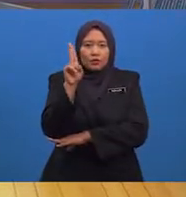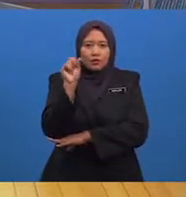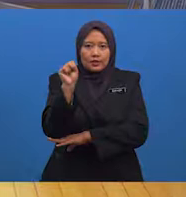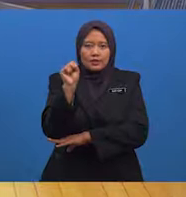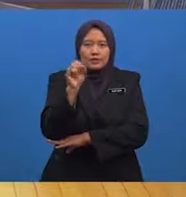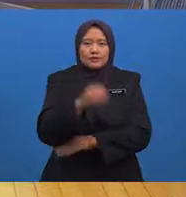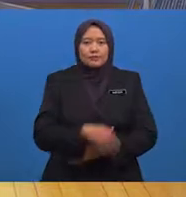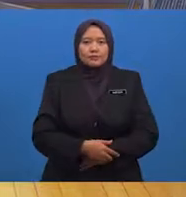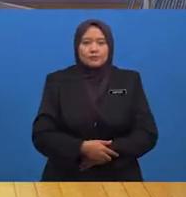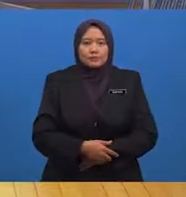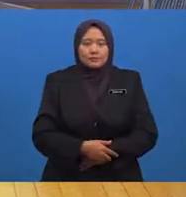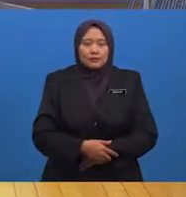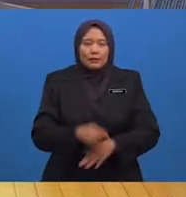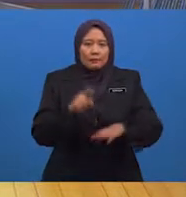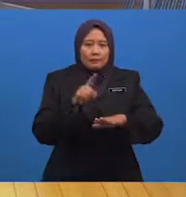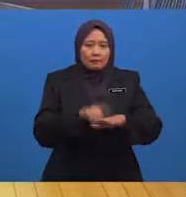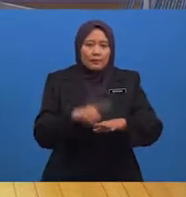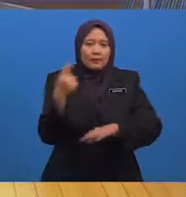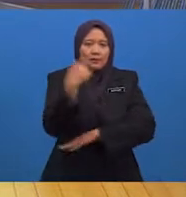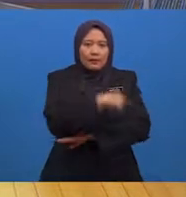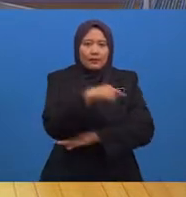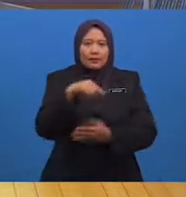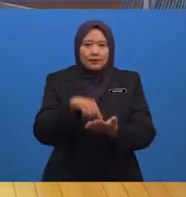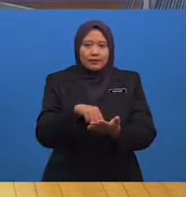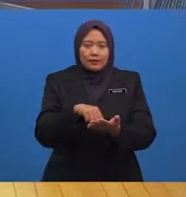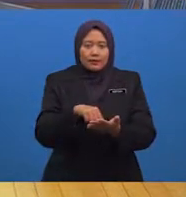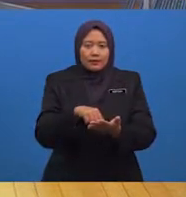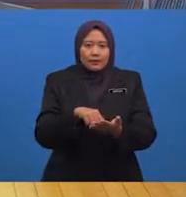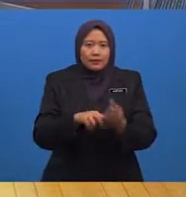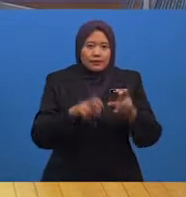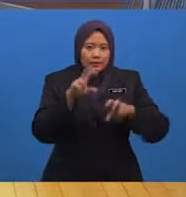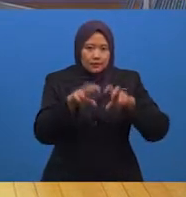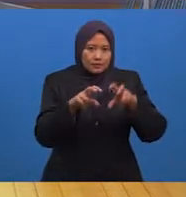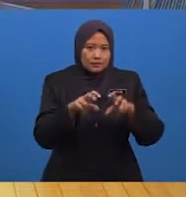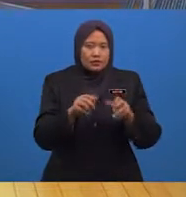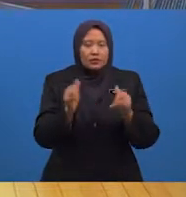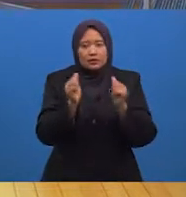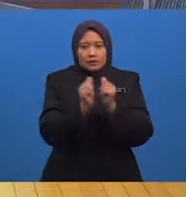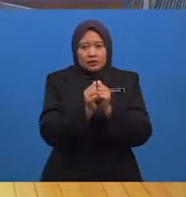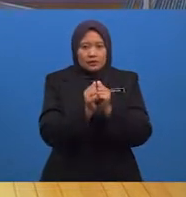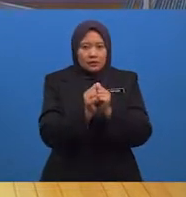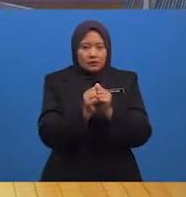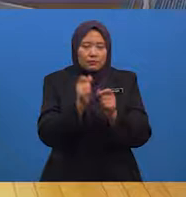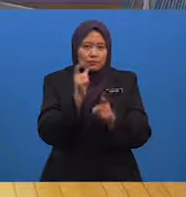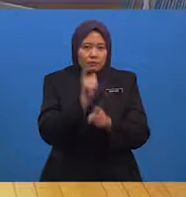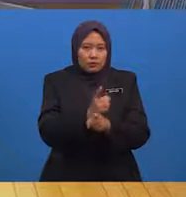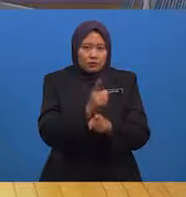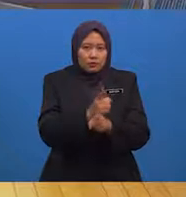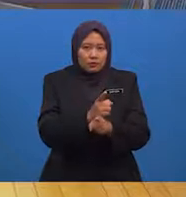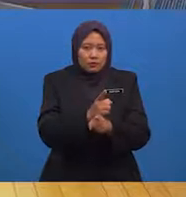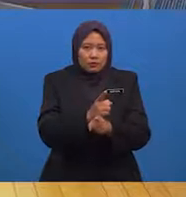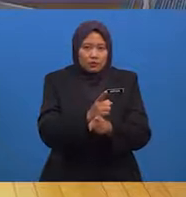1. Pada hari ini kita akan mengkaji secara terperinci tentang drama